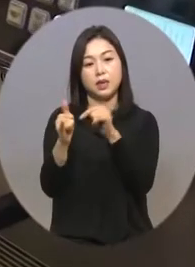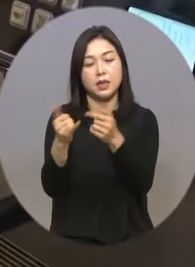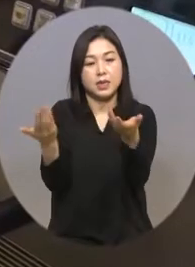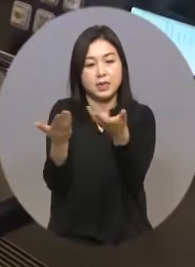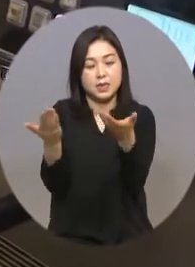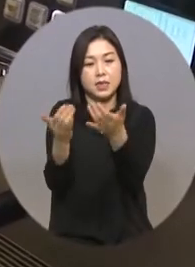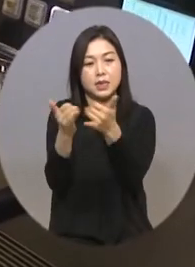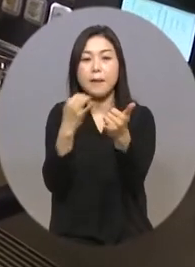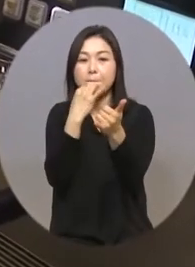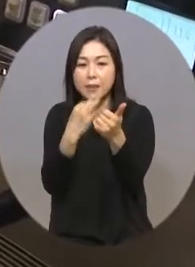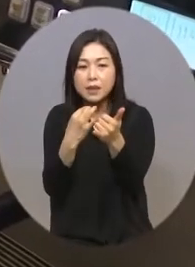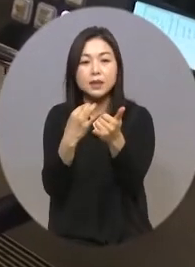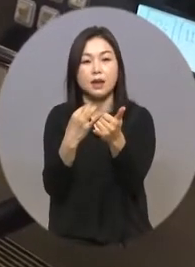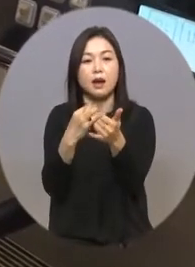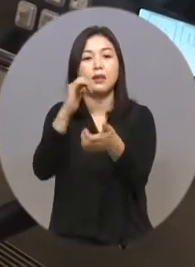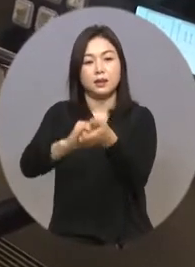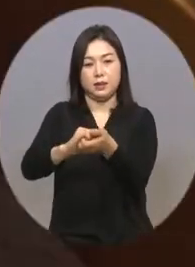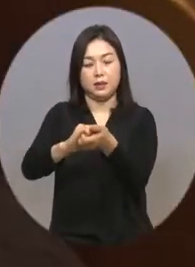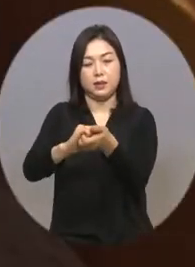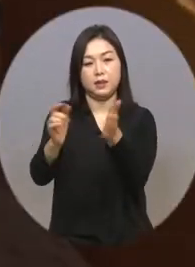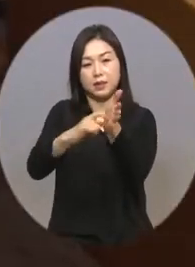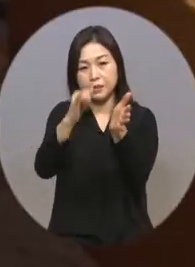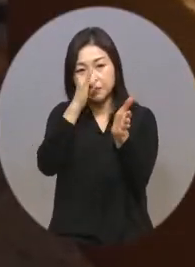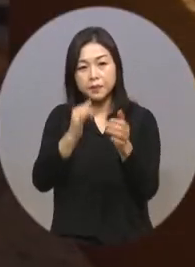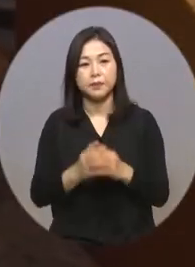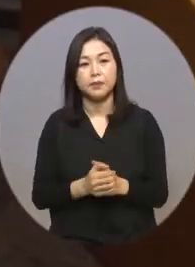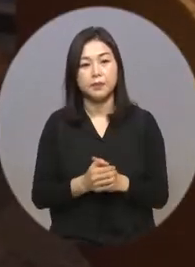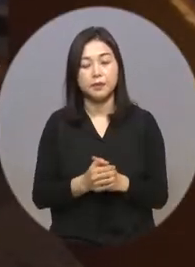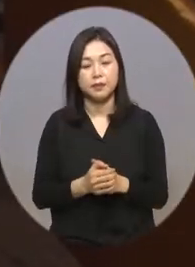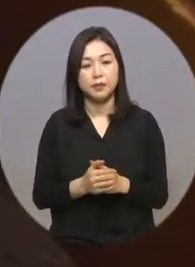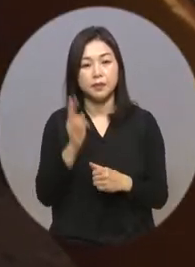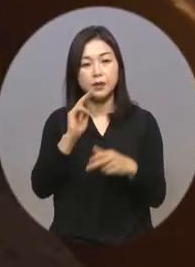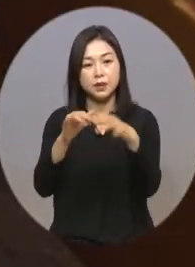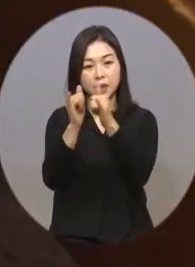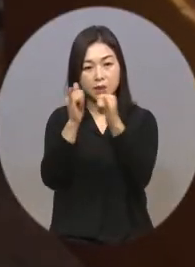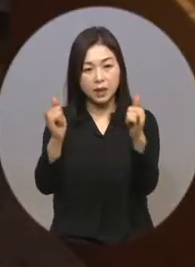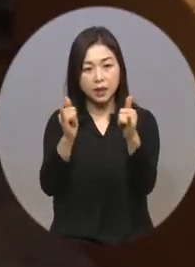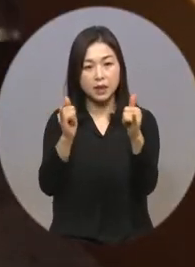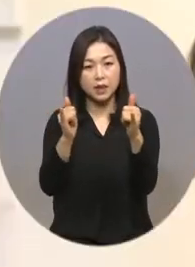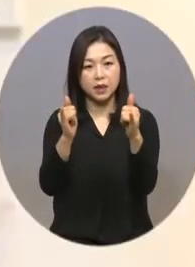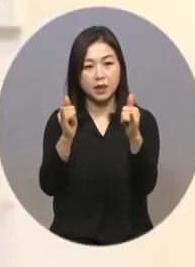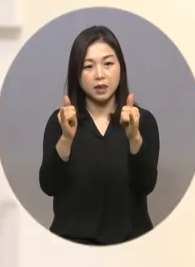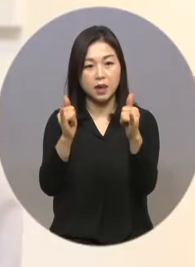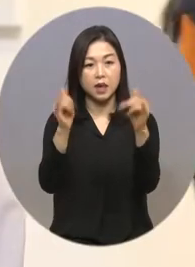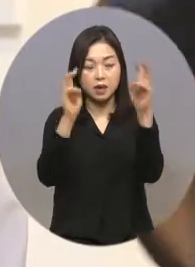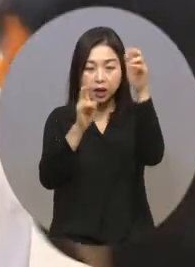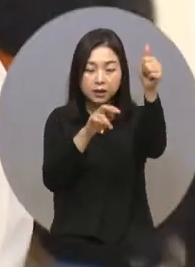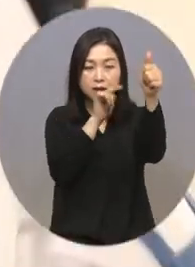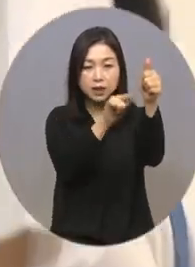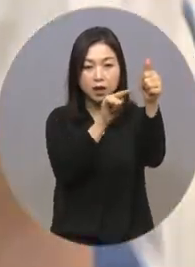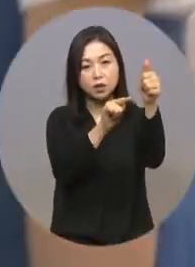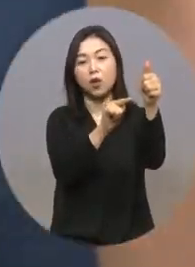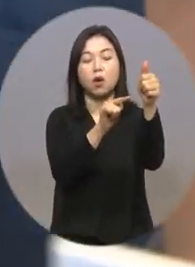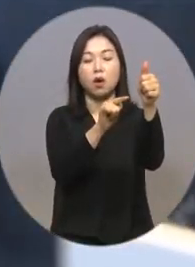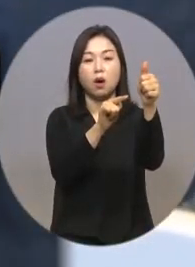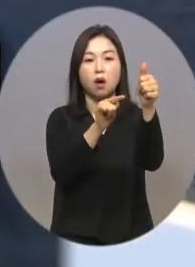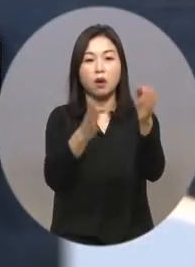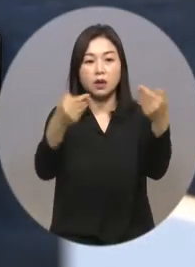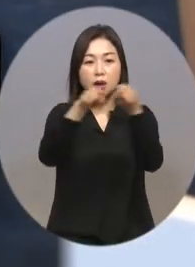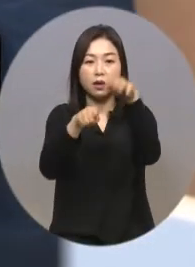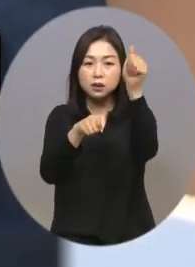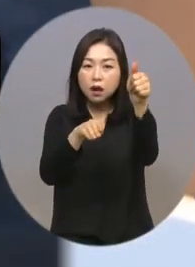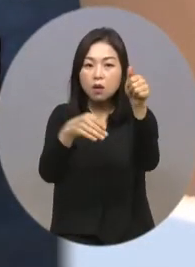로 한정하고 있습니다 이로 인을 중증장애인 기관장과 4 업주들은 해당 서비스를 이용할 수 없는